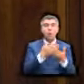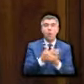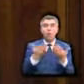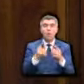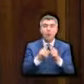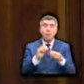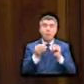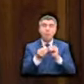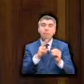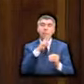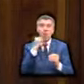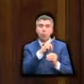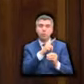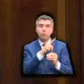اليهود،